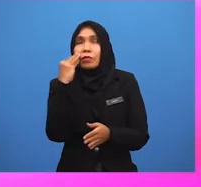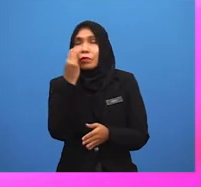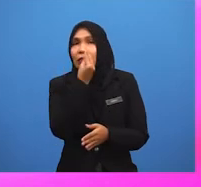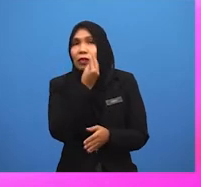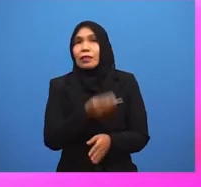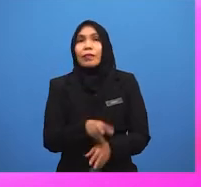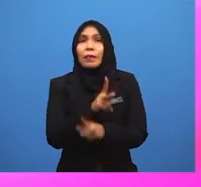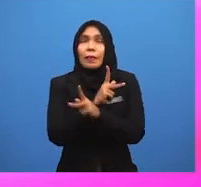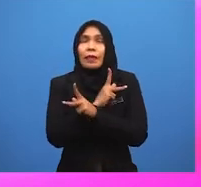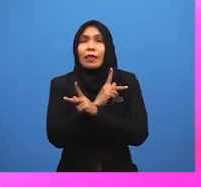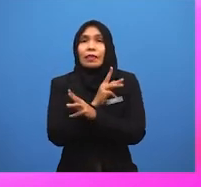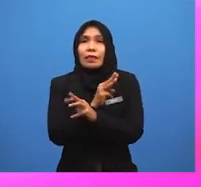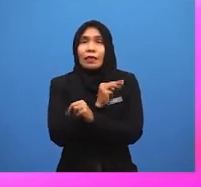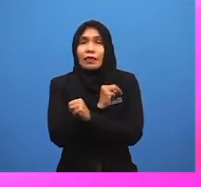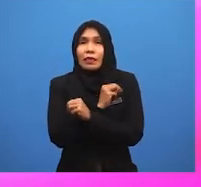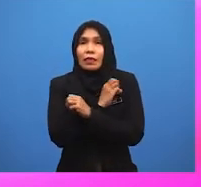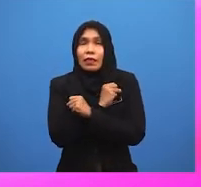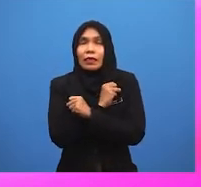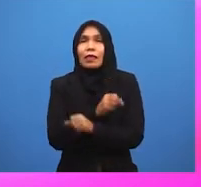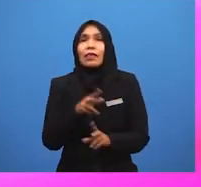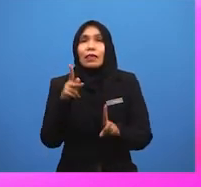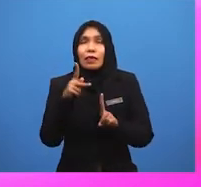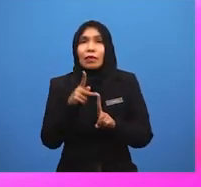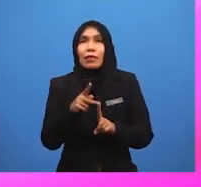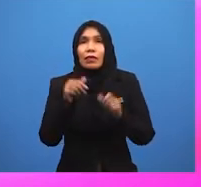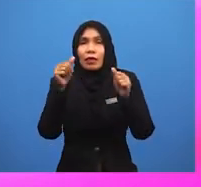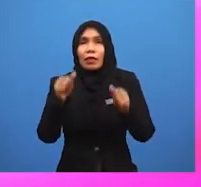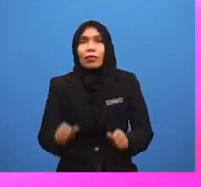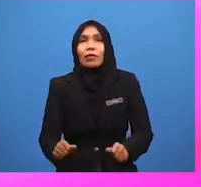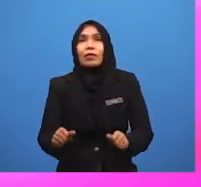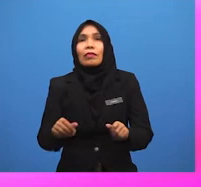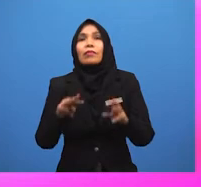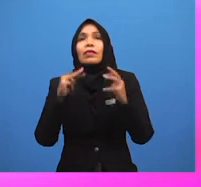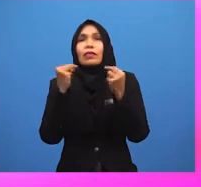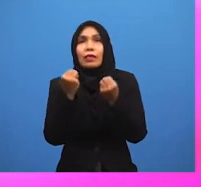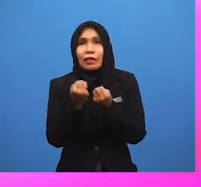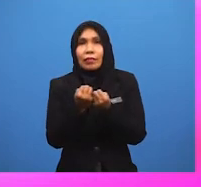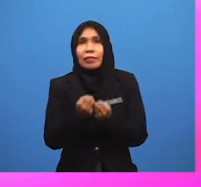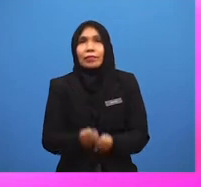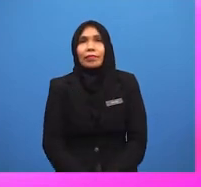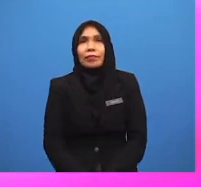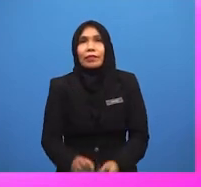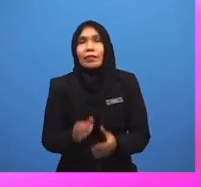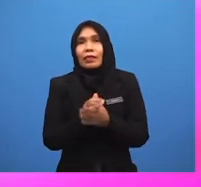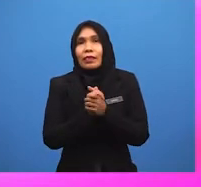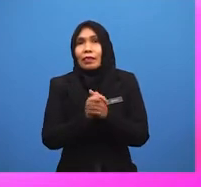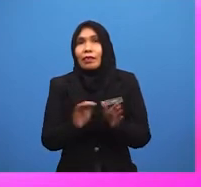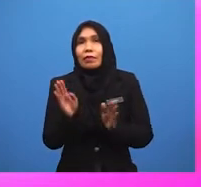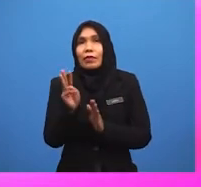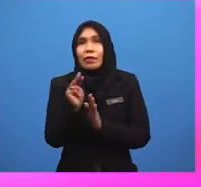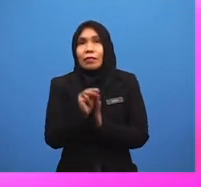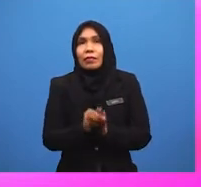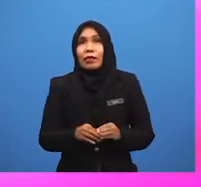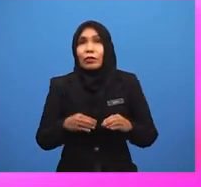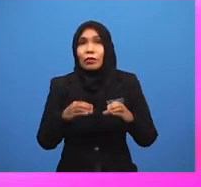yang dihasilkan kepada anggota masyarakat tersebut sebagai tanda kasih sayang.